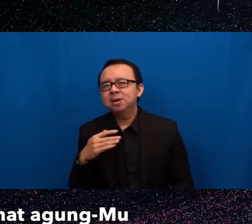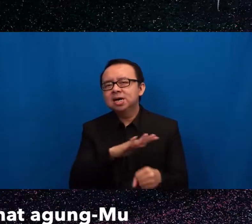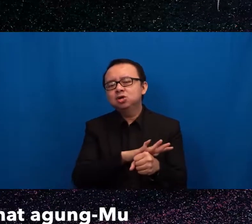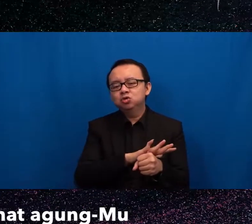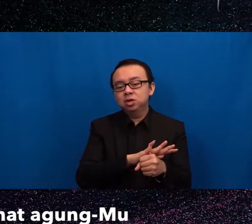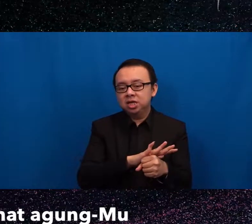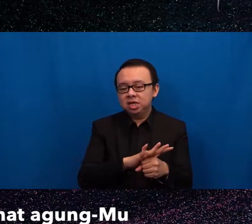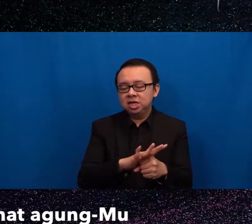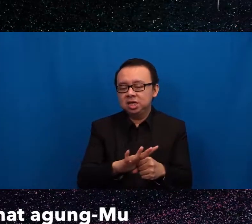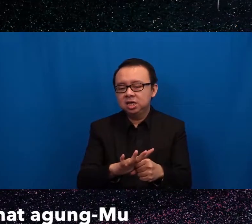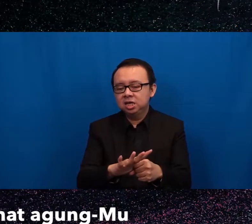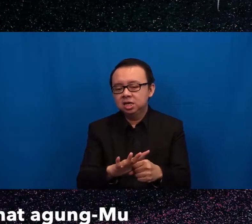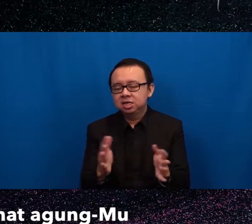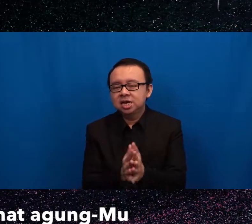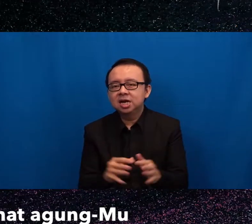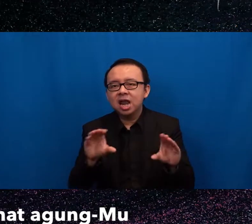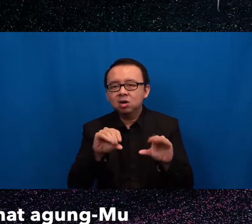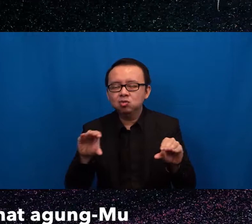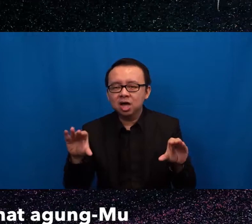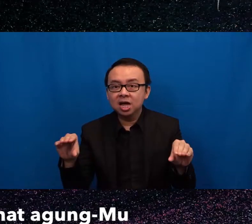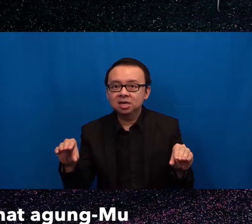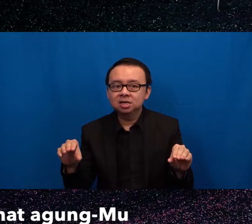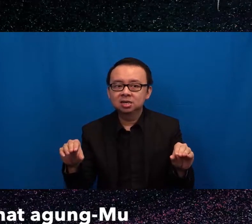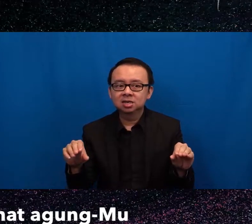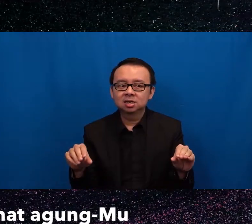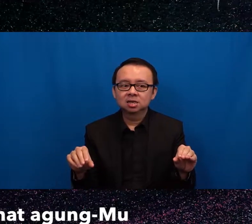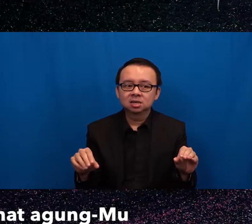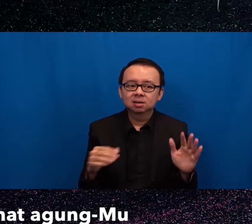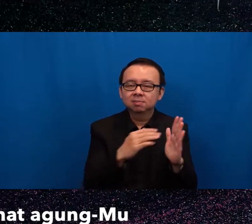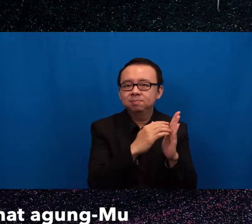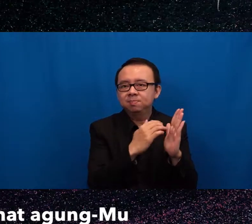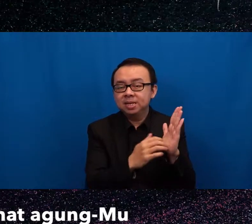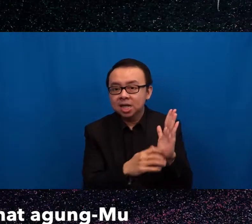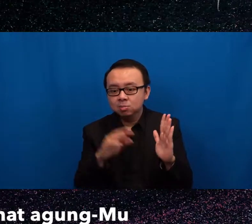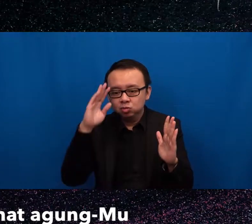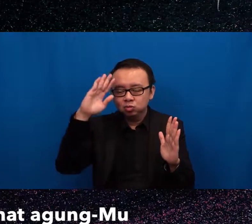kami penuhi amanat agung-Mu,